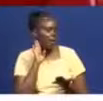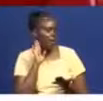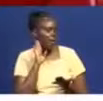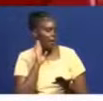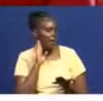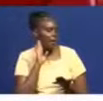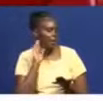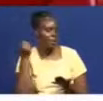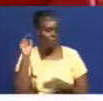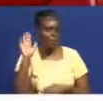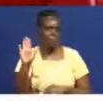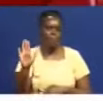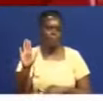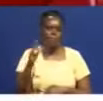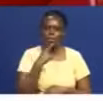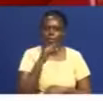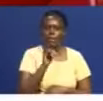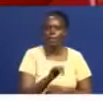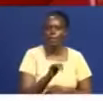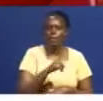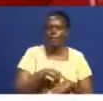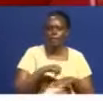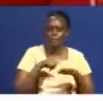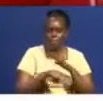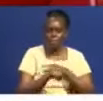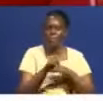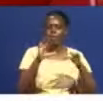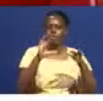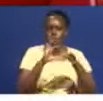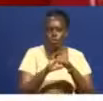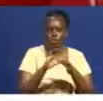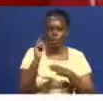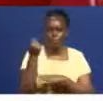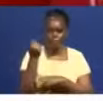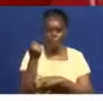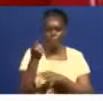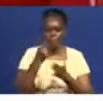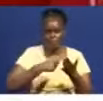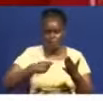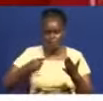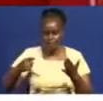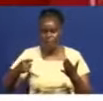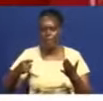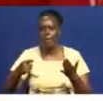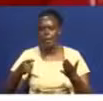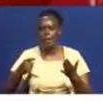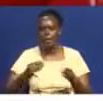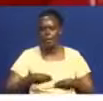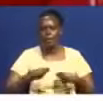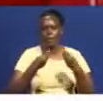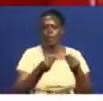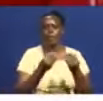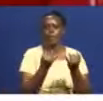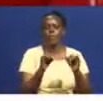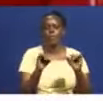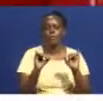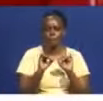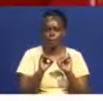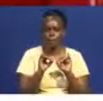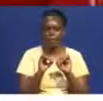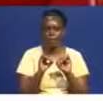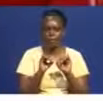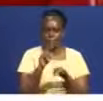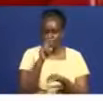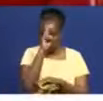yake bwana rais akituambia ya kwamba alipoingia katika uongozi aliweka sahihi na akapeana independence